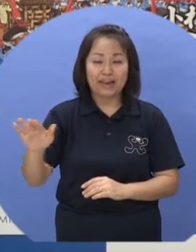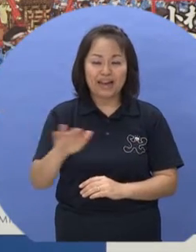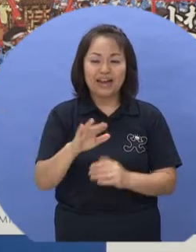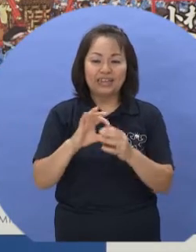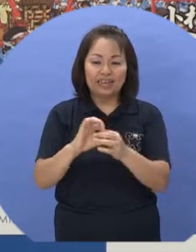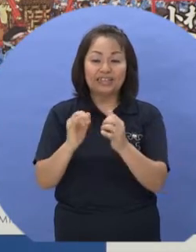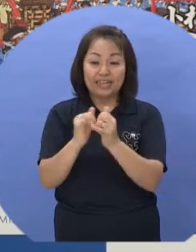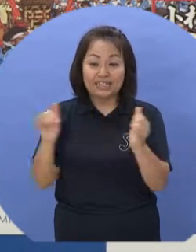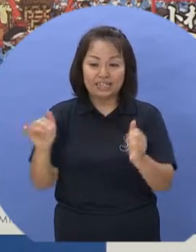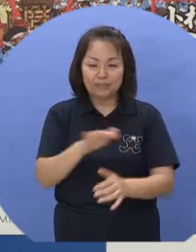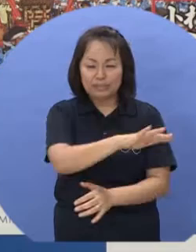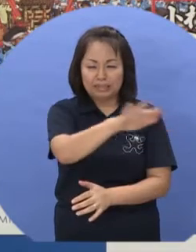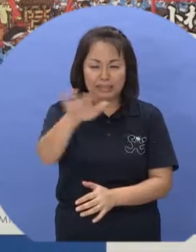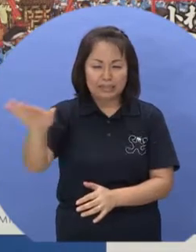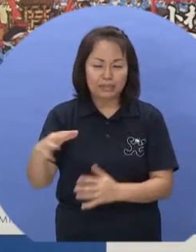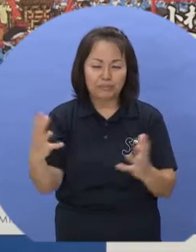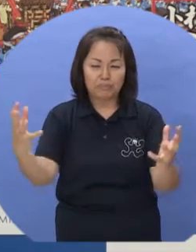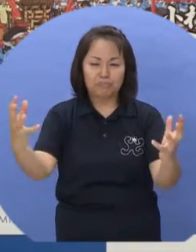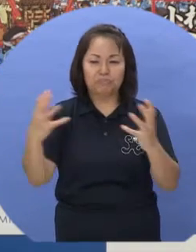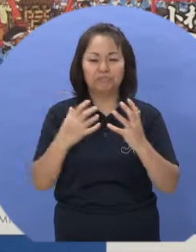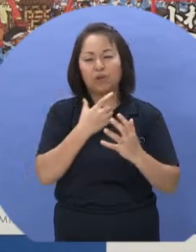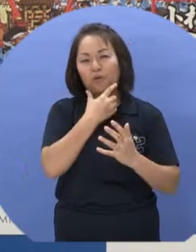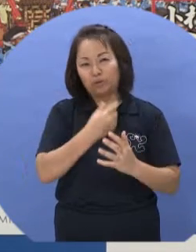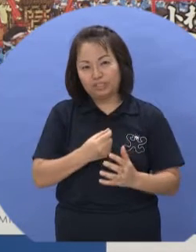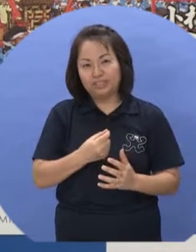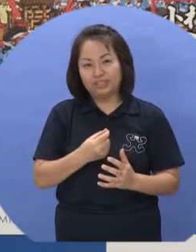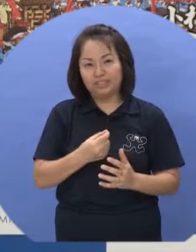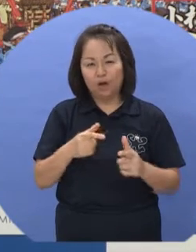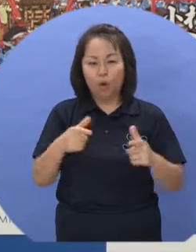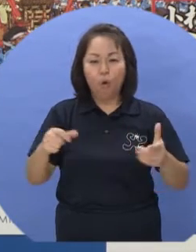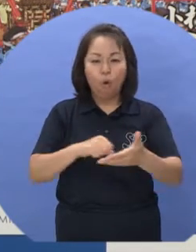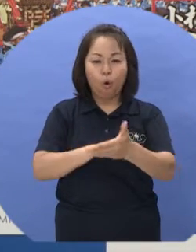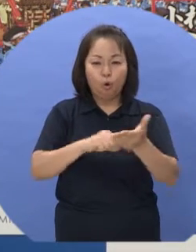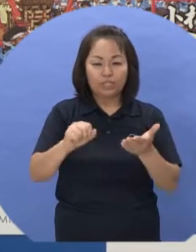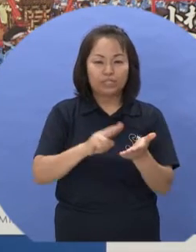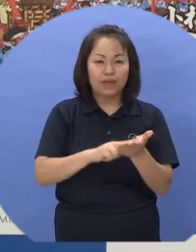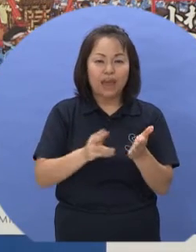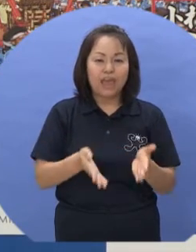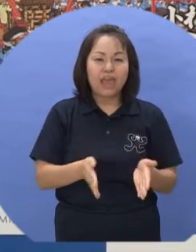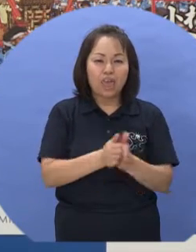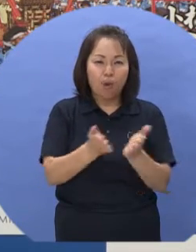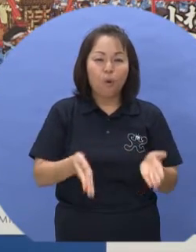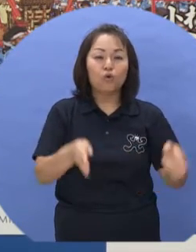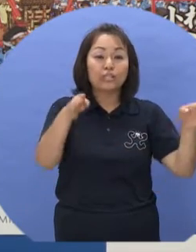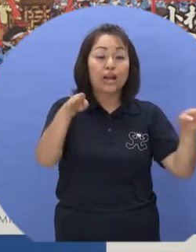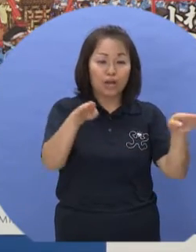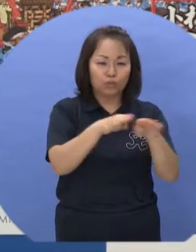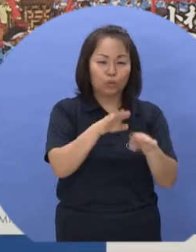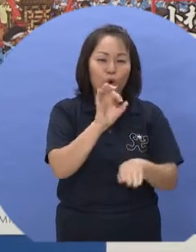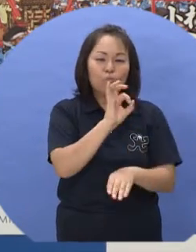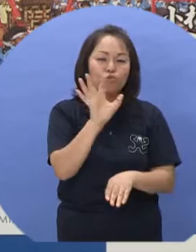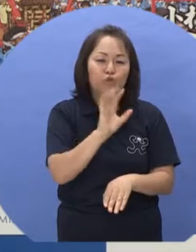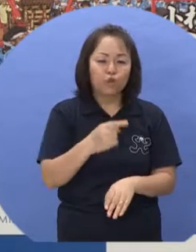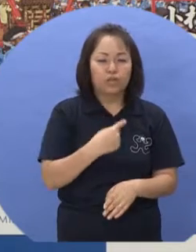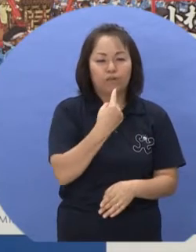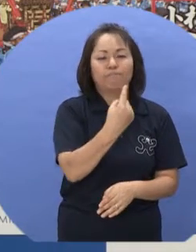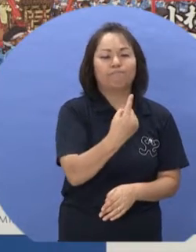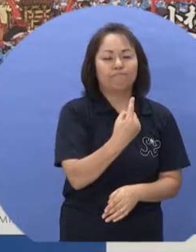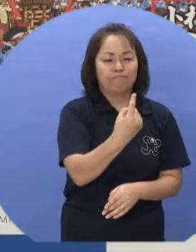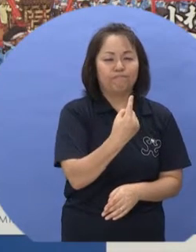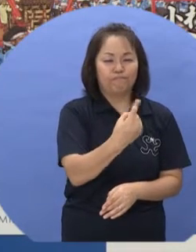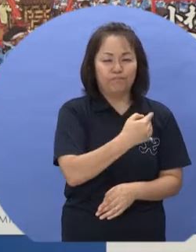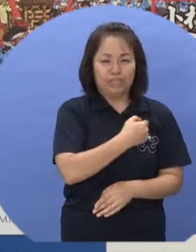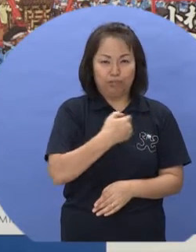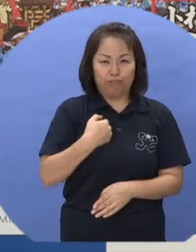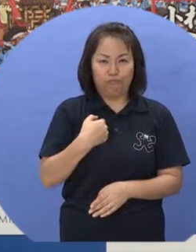方にお越しをいただきたいと思っておりますので、大島絵本館を無料開放したり、また手作り絵本のワークショップなどを無料